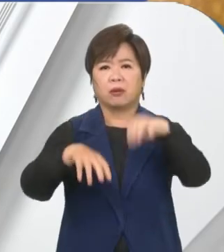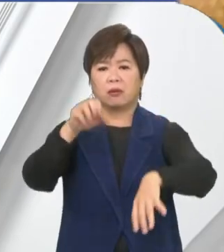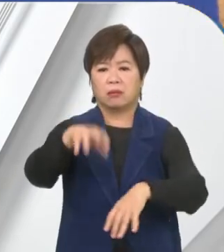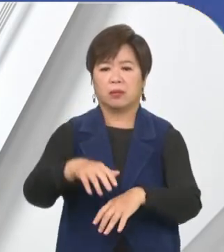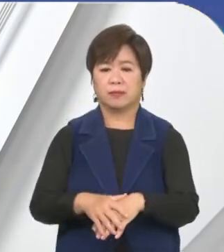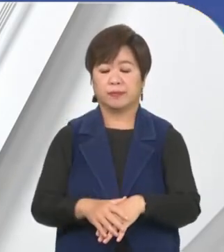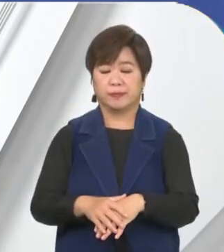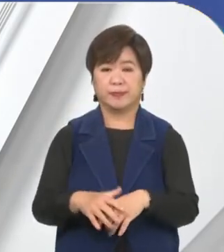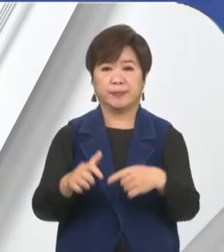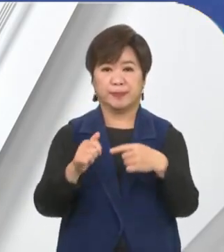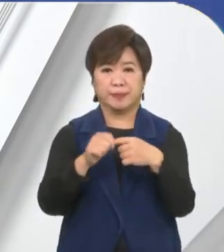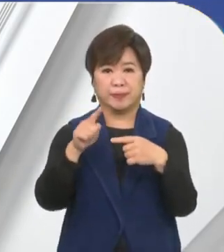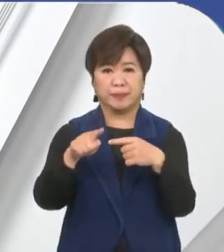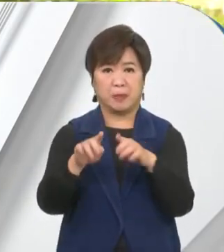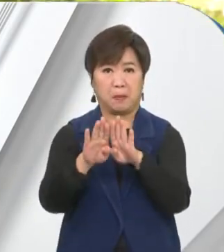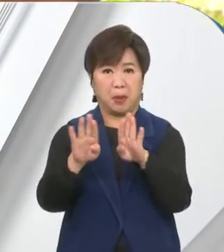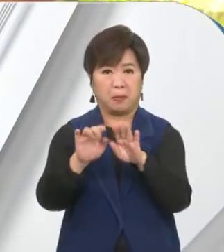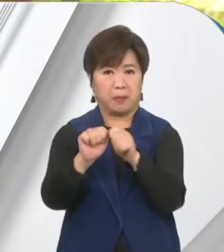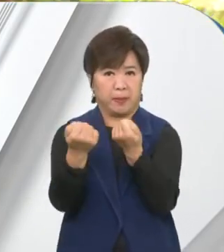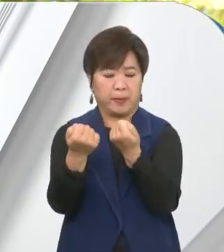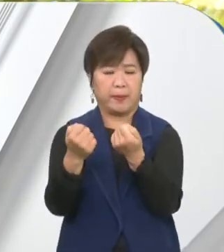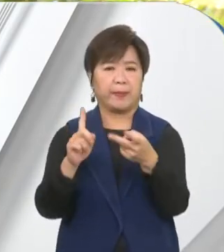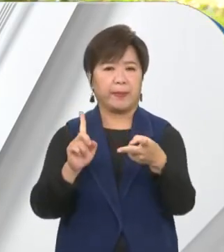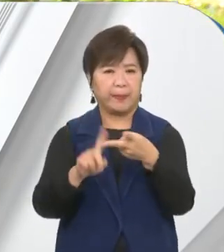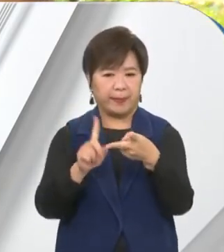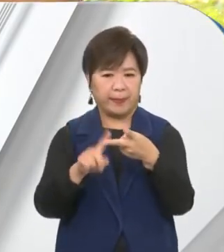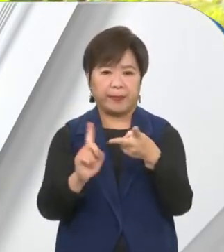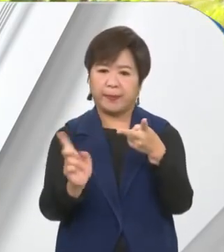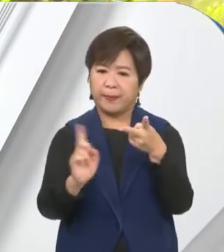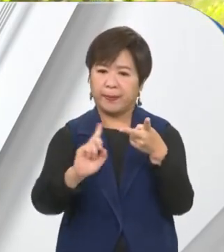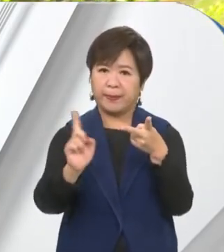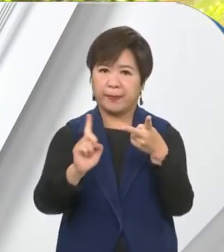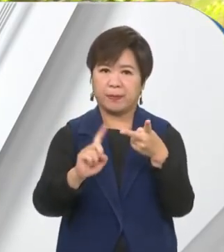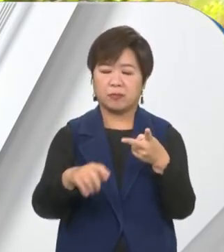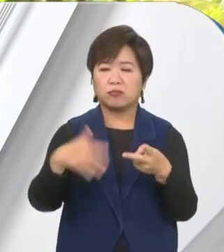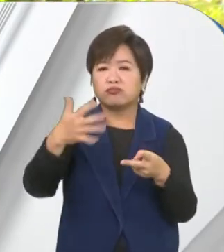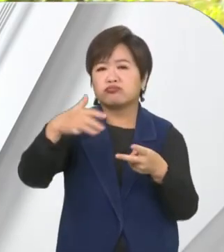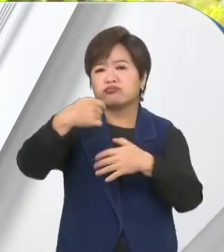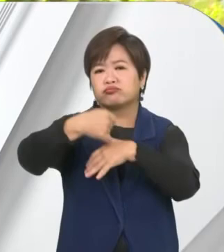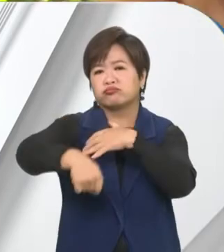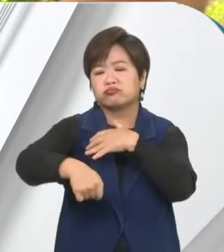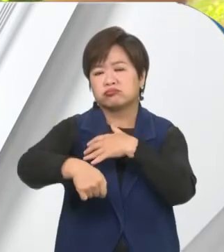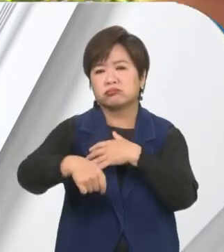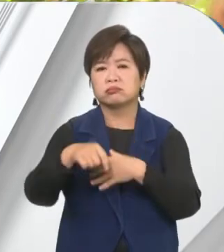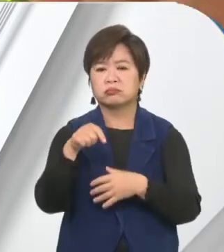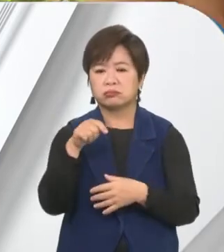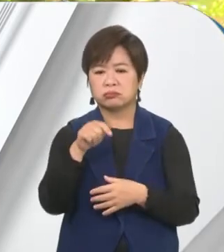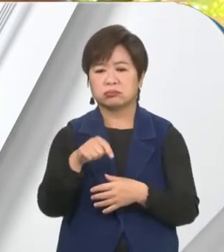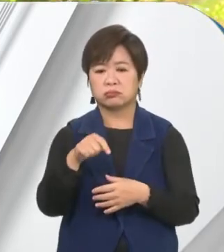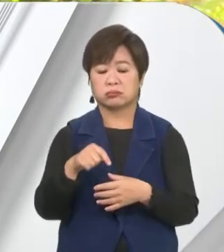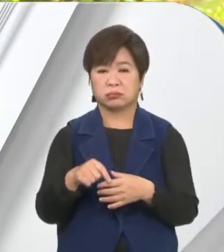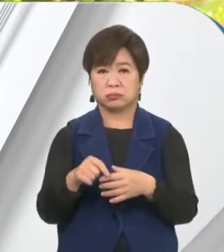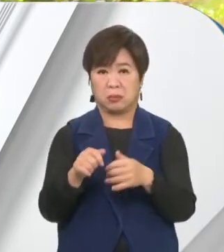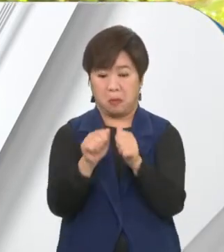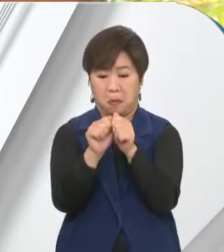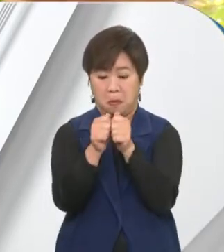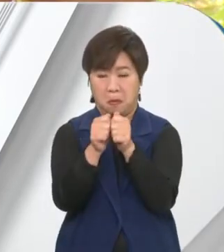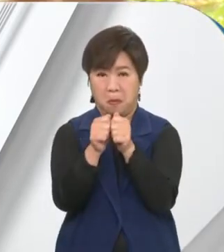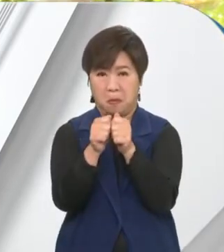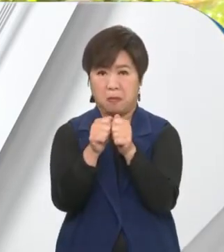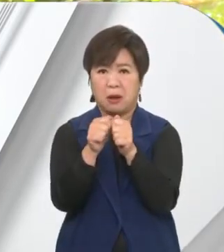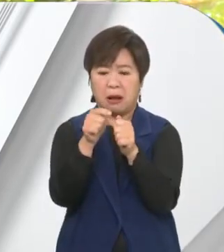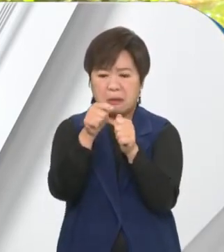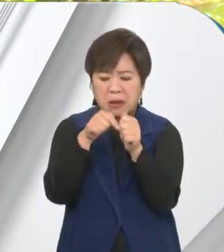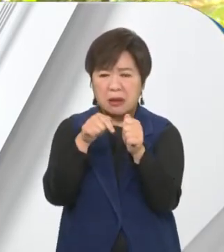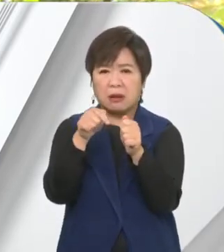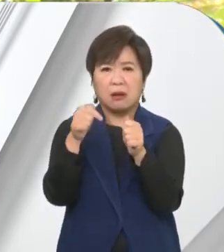果，第二个就是我们所说的水伤。因为它裂果的话，就是现在